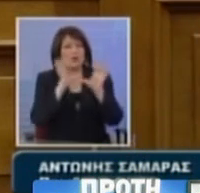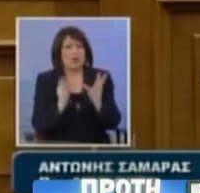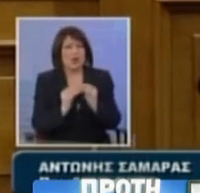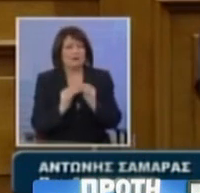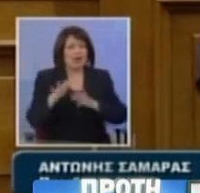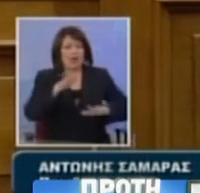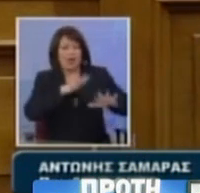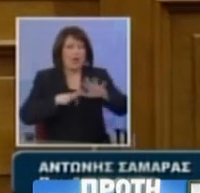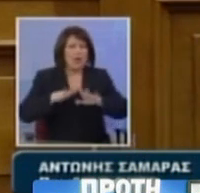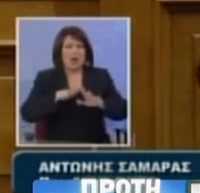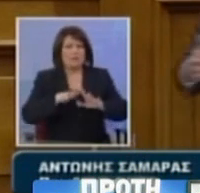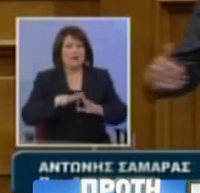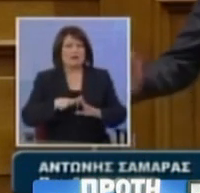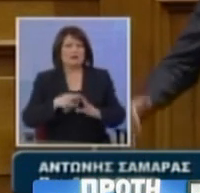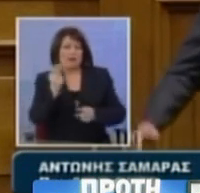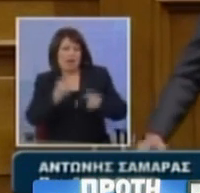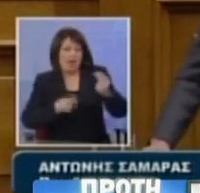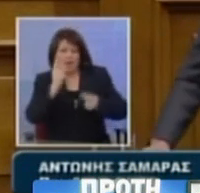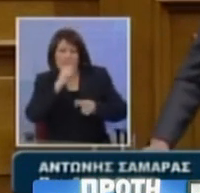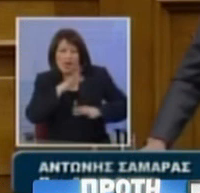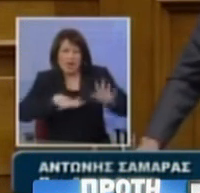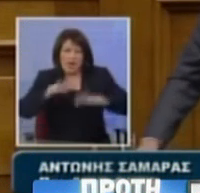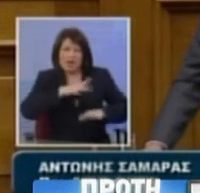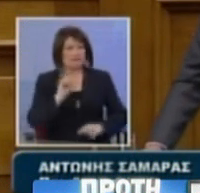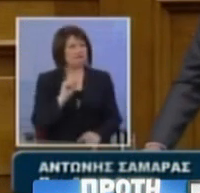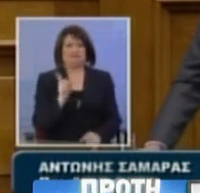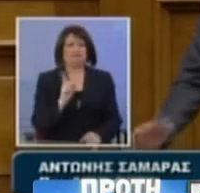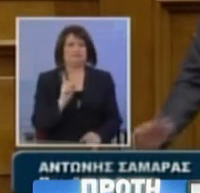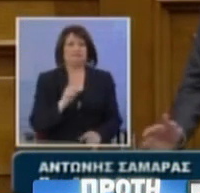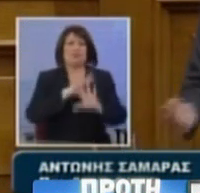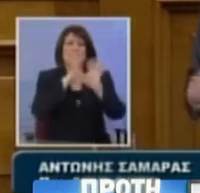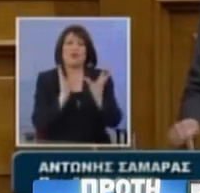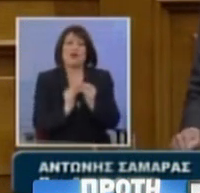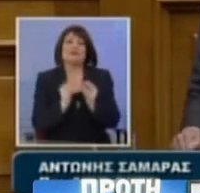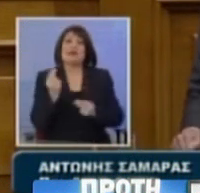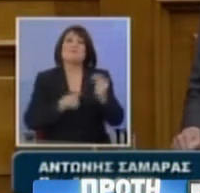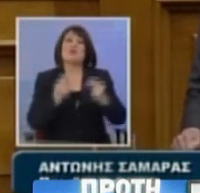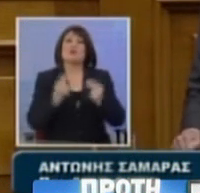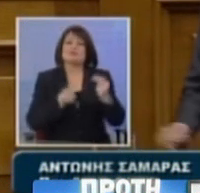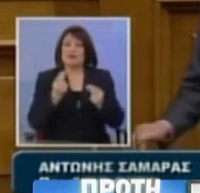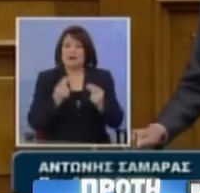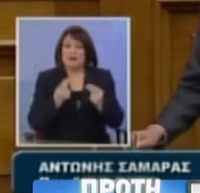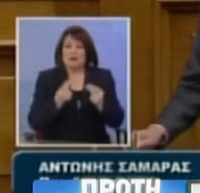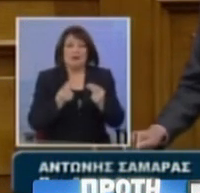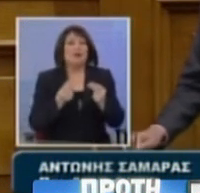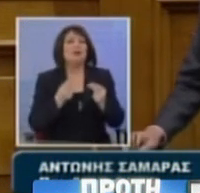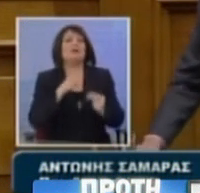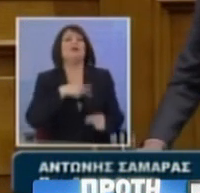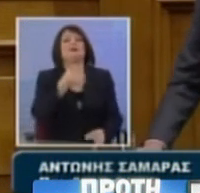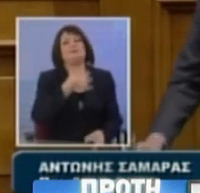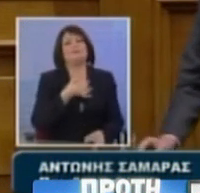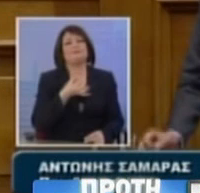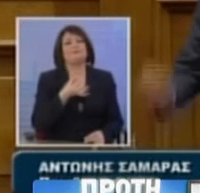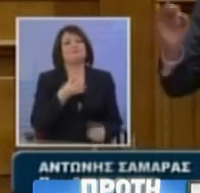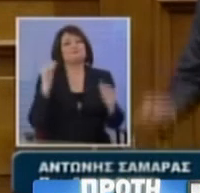αλχημίες. Χωρίς λογιστικές αλχημίες. Όλα αυτά με υπολογισμένο, όπως σωστά ελέγχθη, το πρόγραμμα